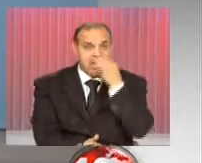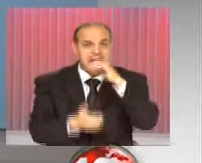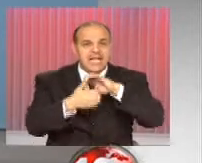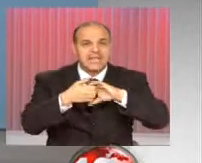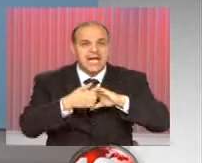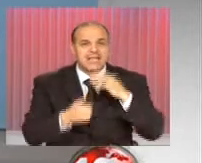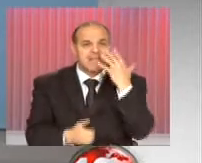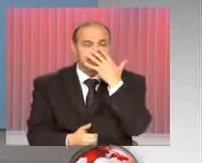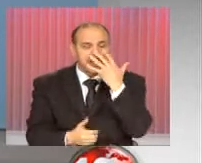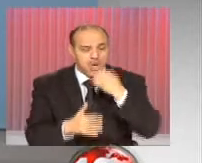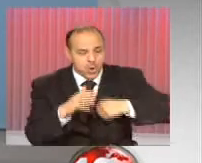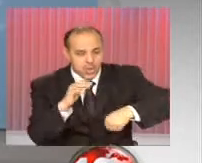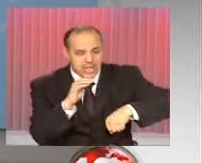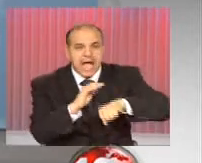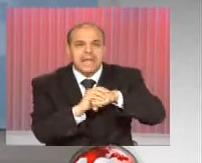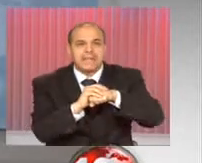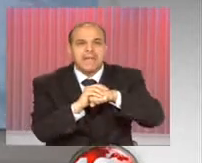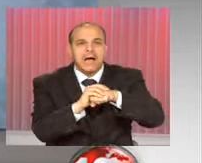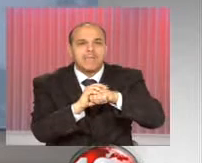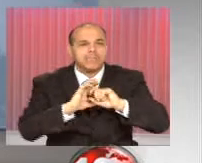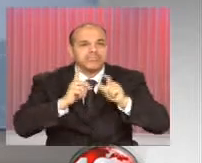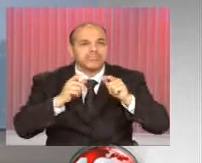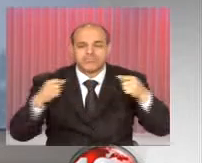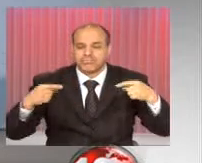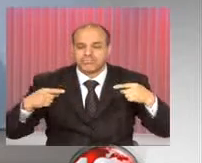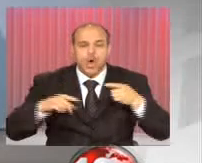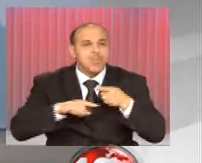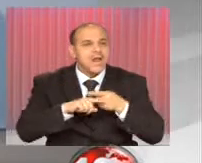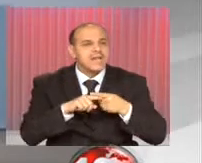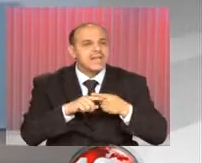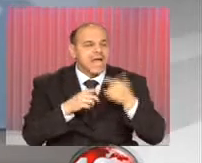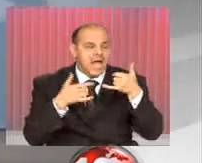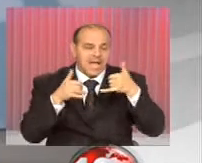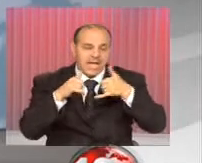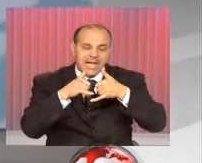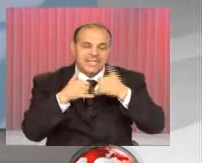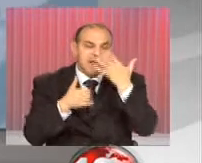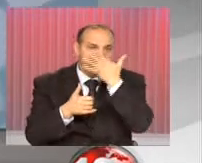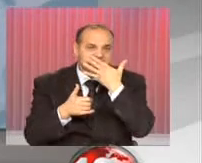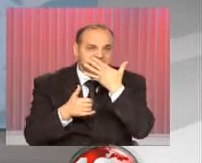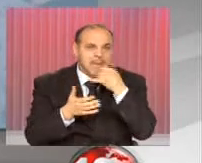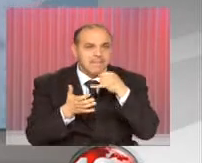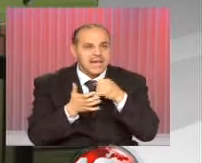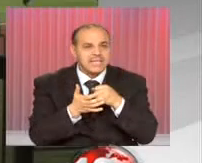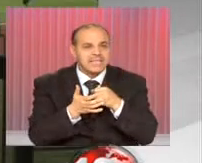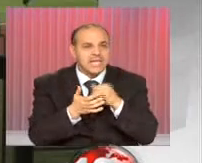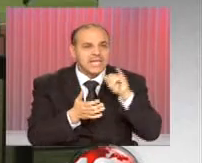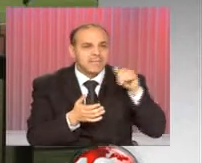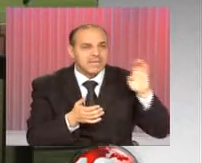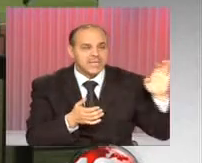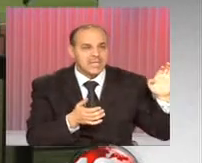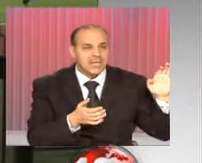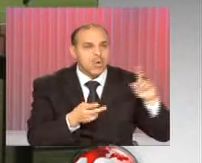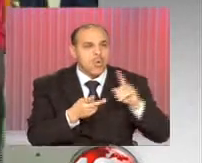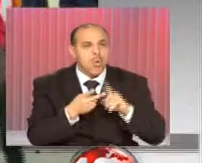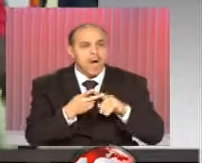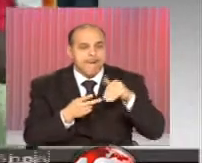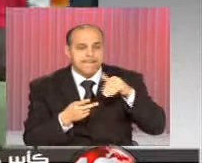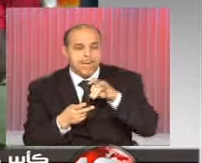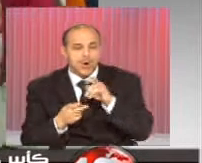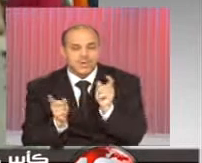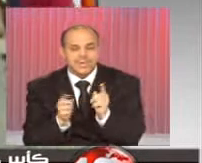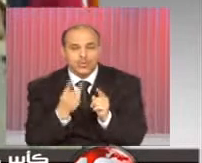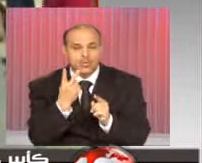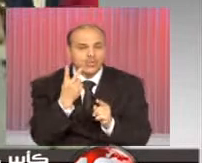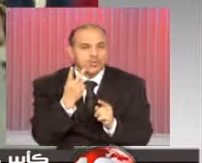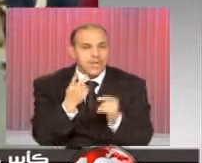أعلن الاتحاد الإفريقي لكرة القدم نقل مباريات الدور ربع النهائي لكأس أمم إفريقيا من مدينتي أي بي بيين ومونغومو